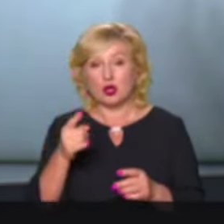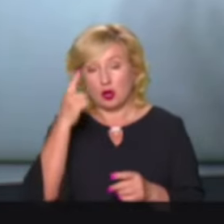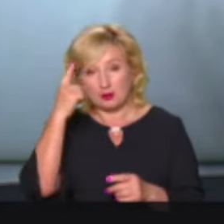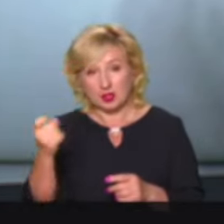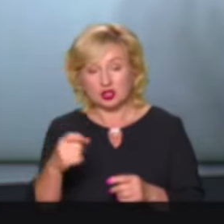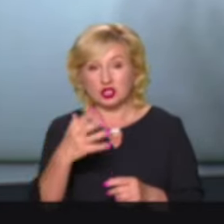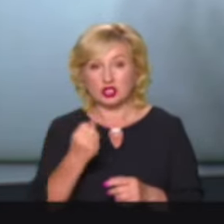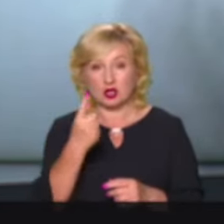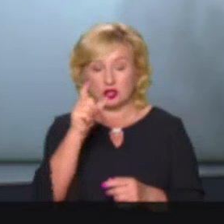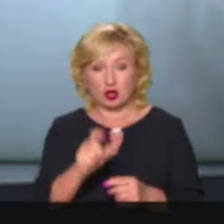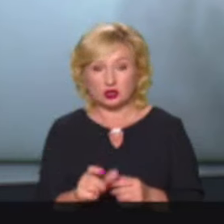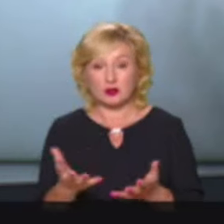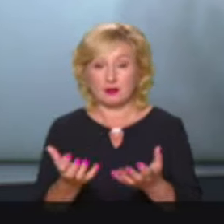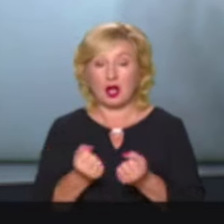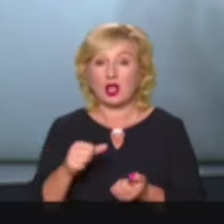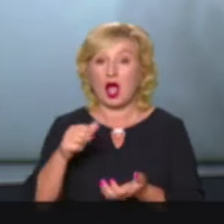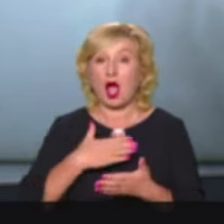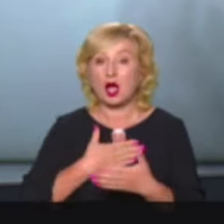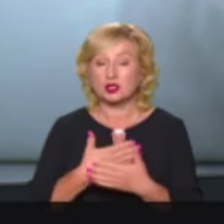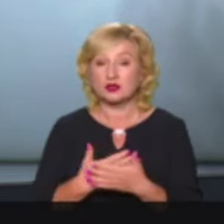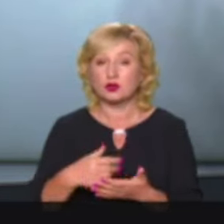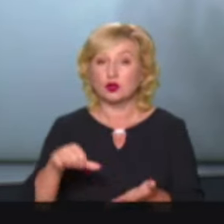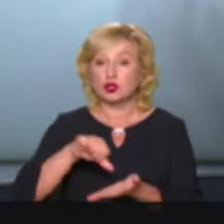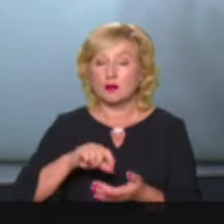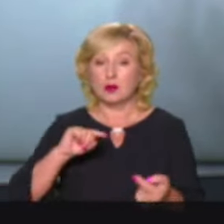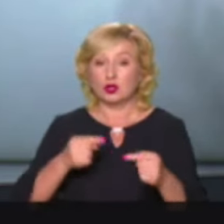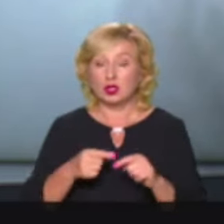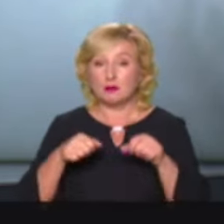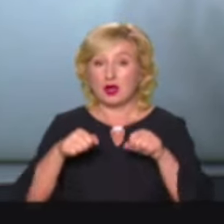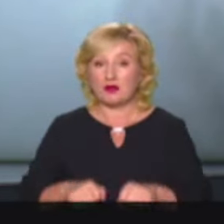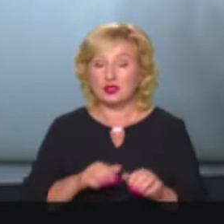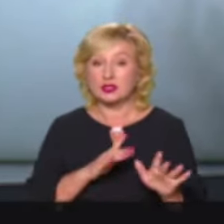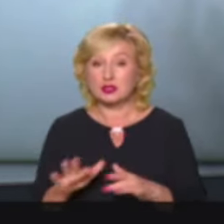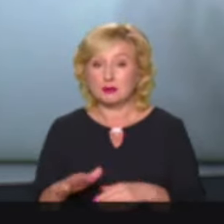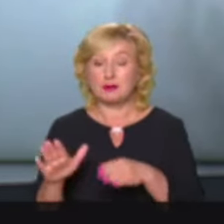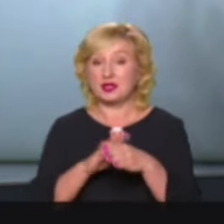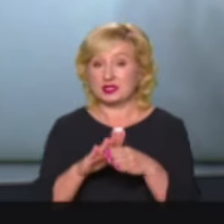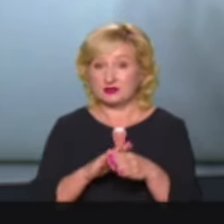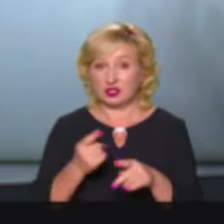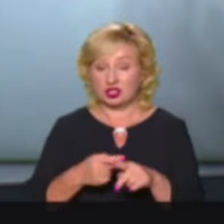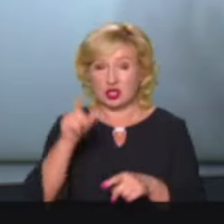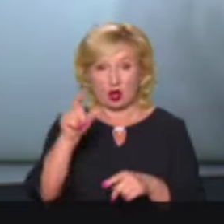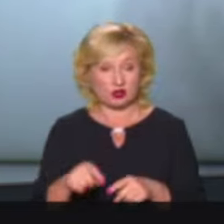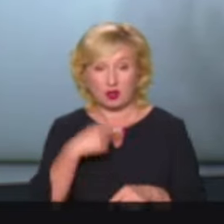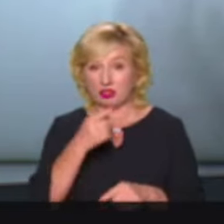одній особі, яка брала активну участь у протиправних діях. Прізвище